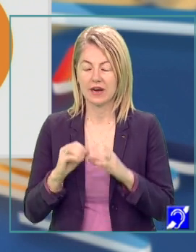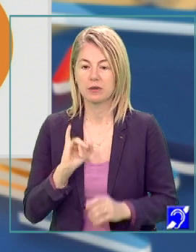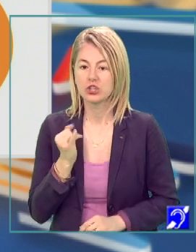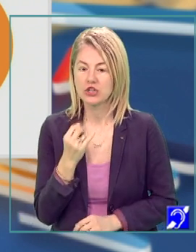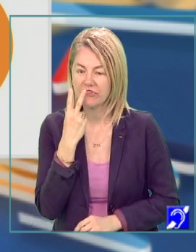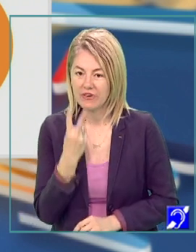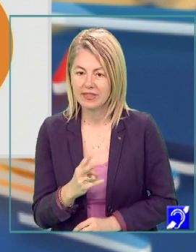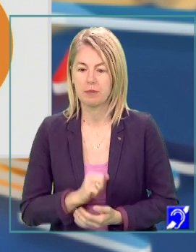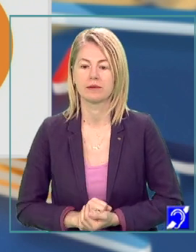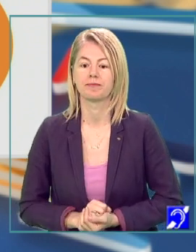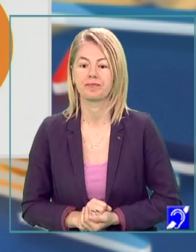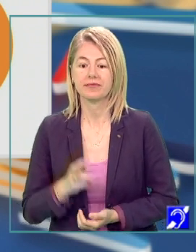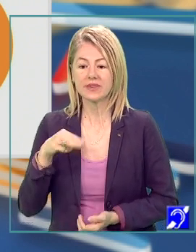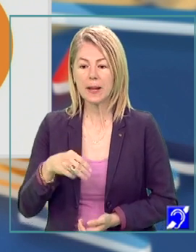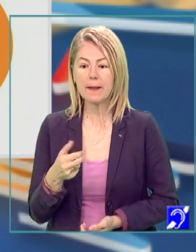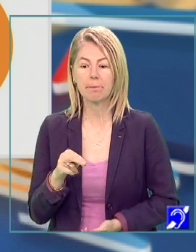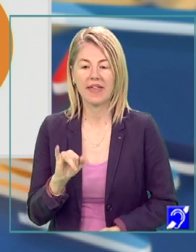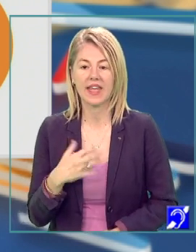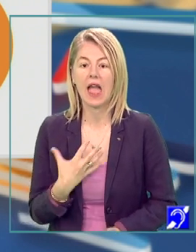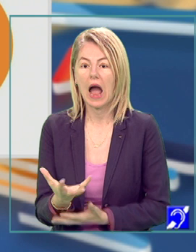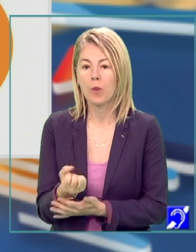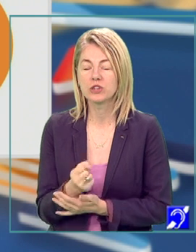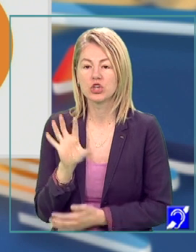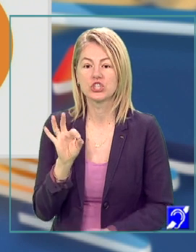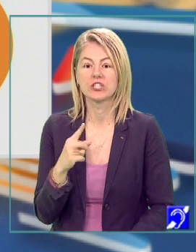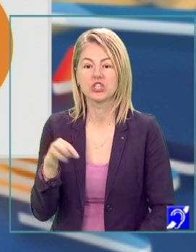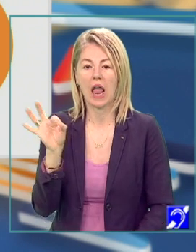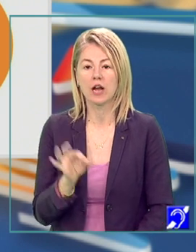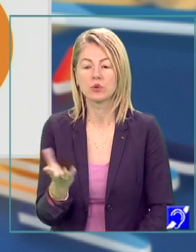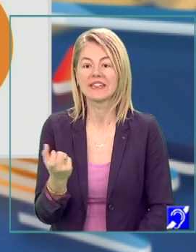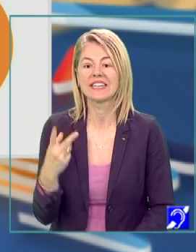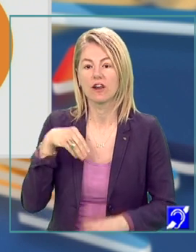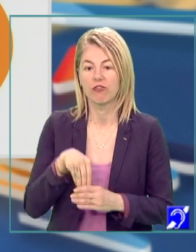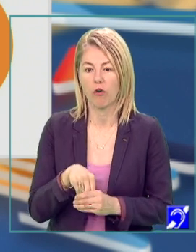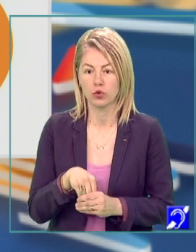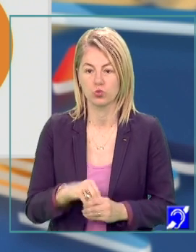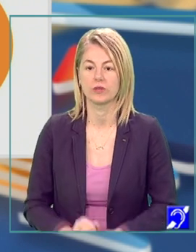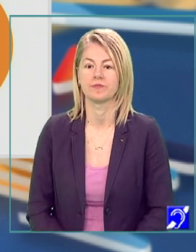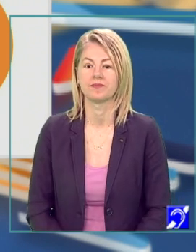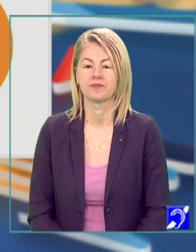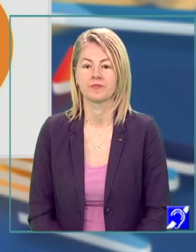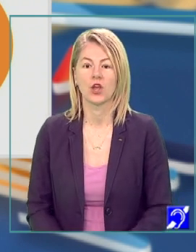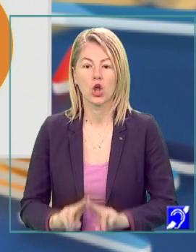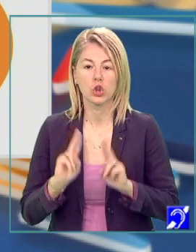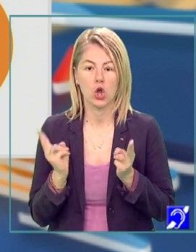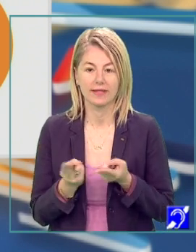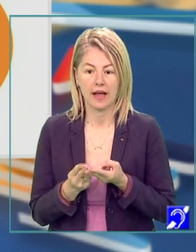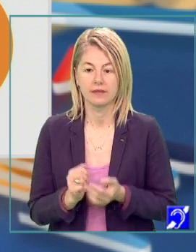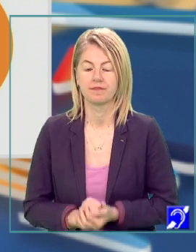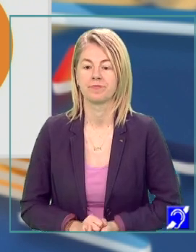și constatăm că Matei a obținut 50% dintre voturile